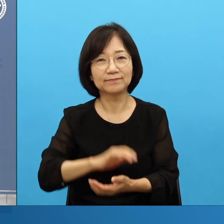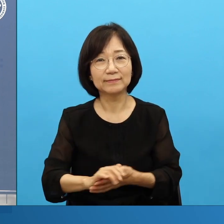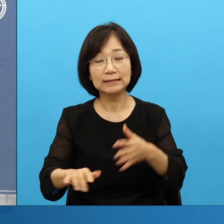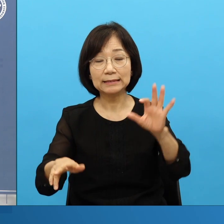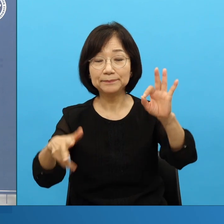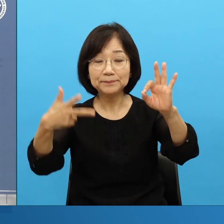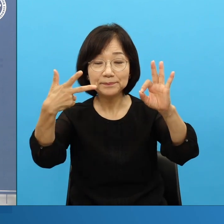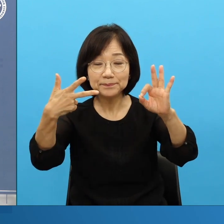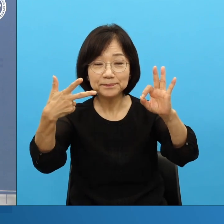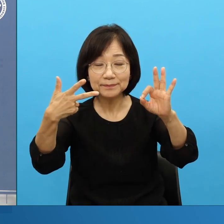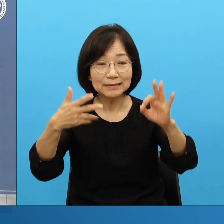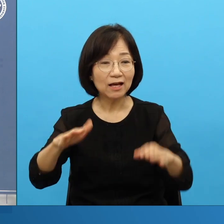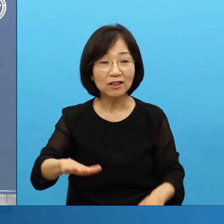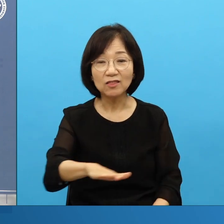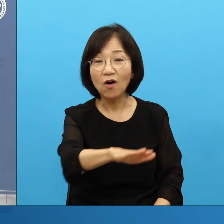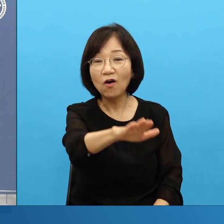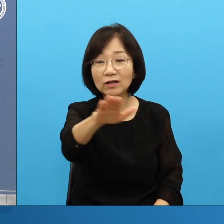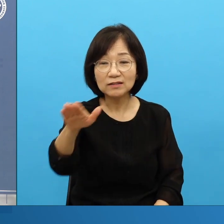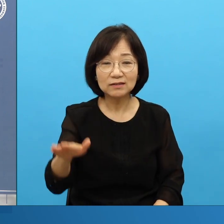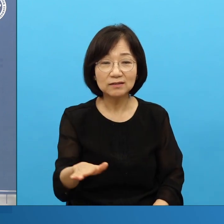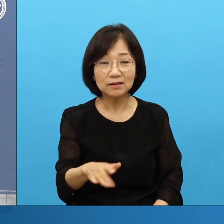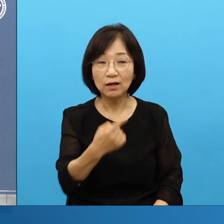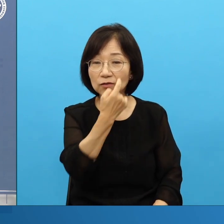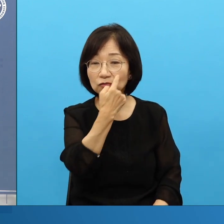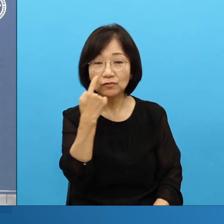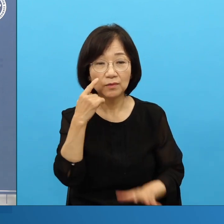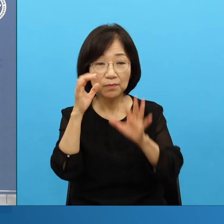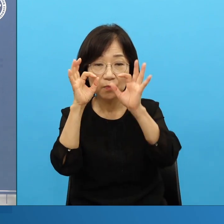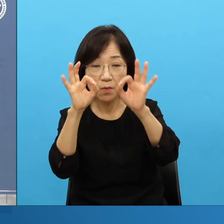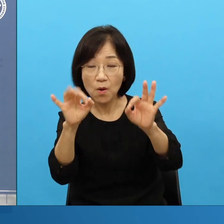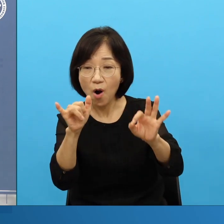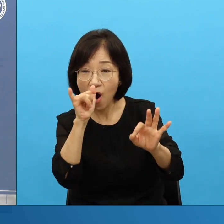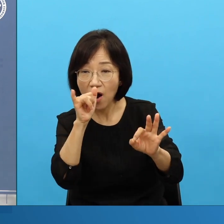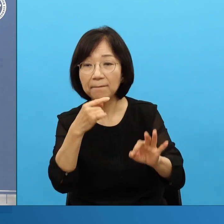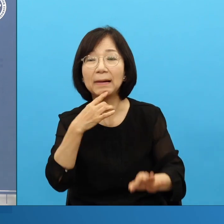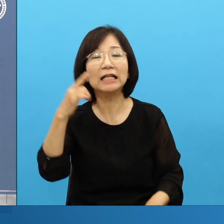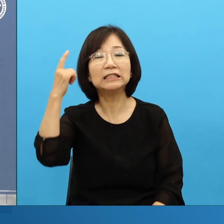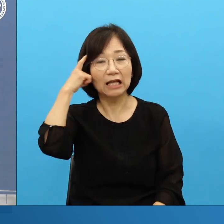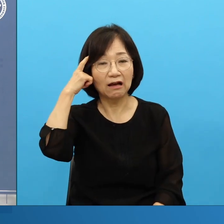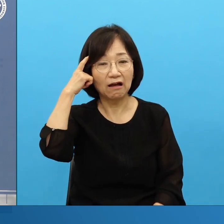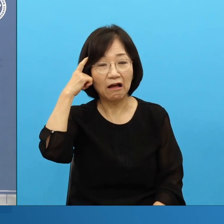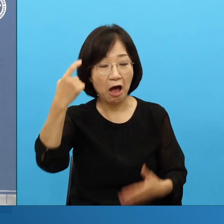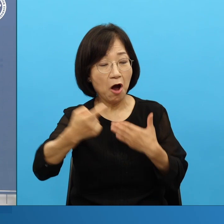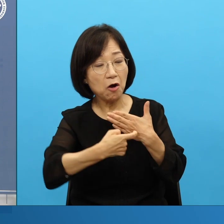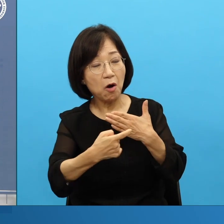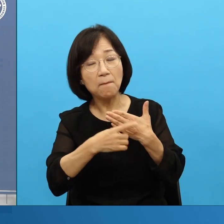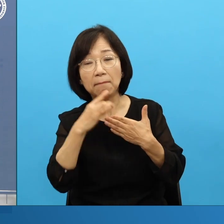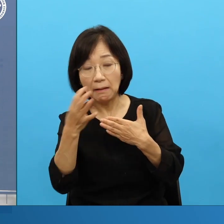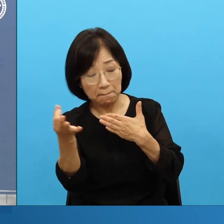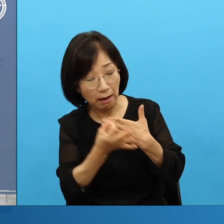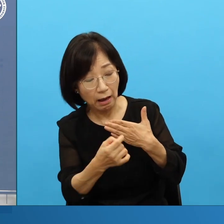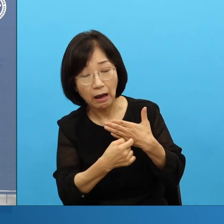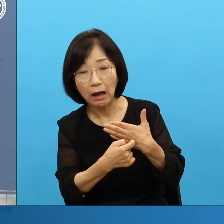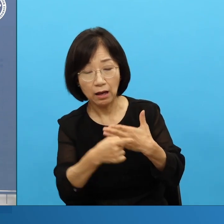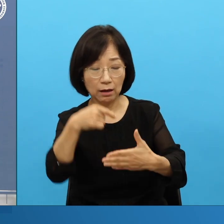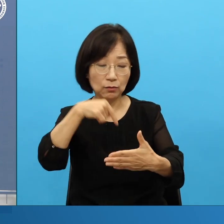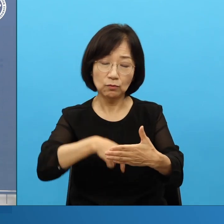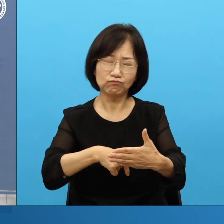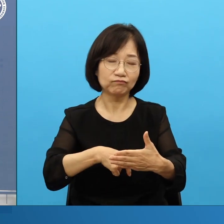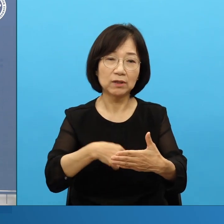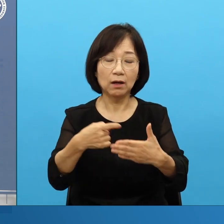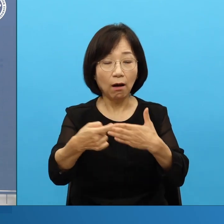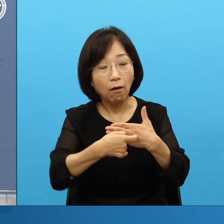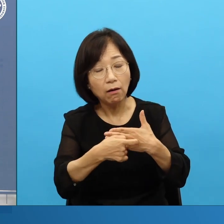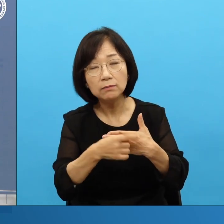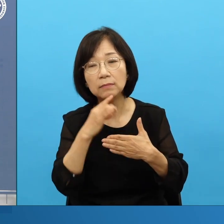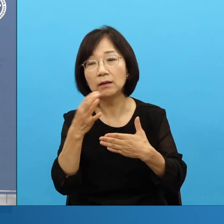눈에 보이는 것만 생각하는구나. you are judging by appearances. 너희는 외모만 보는구나. 이런 말씀도 있죠. Basically, you're just looking at the outer